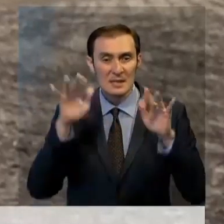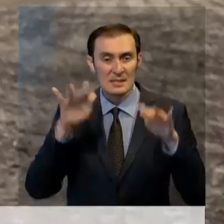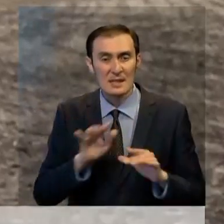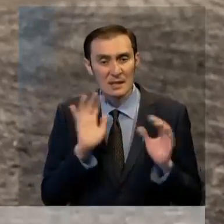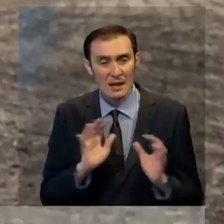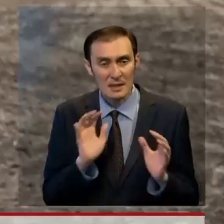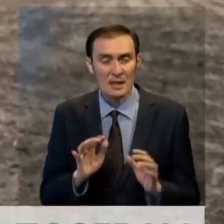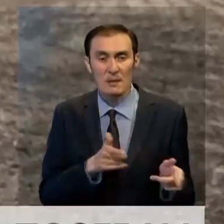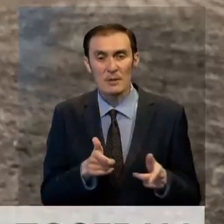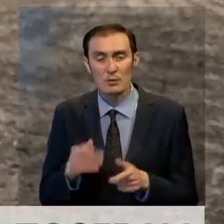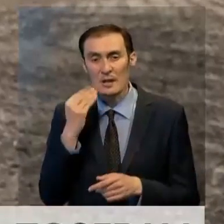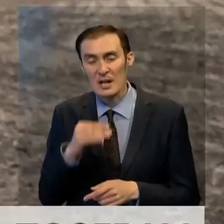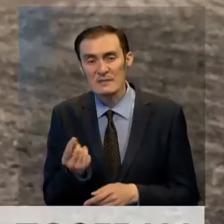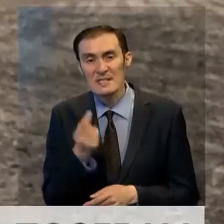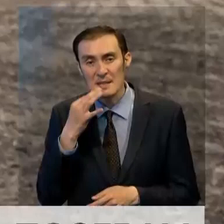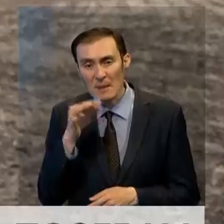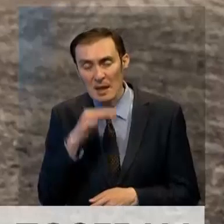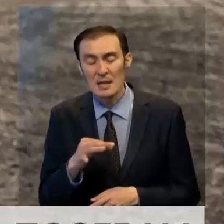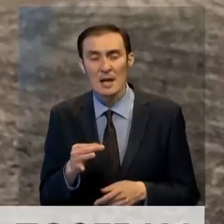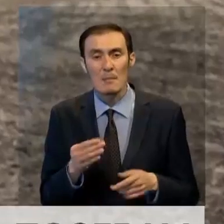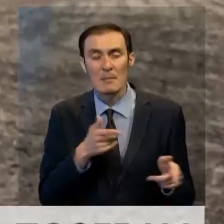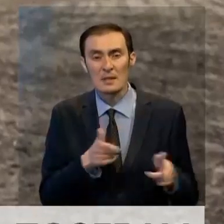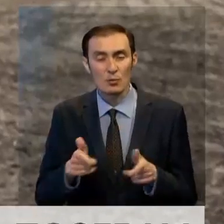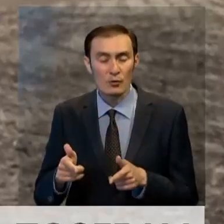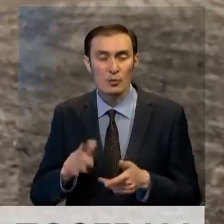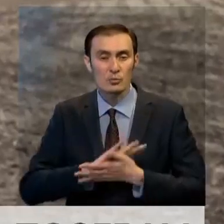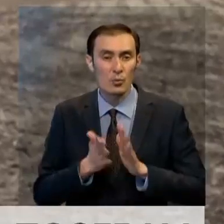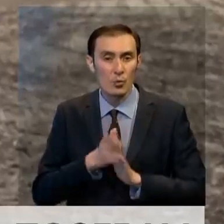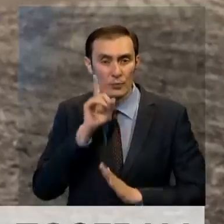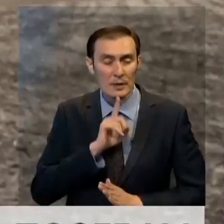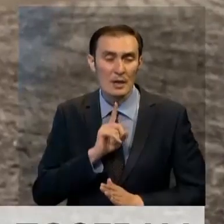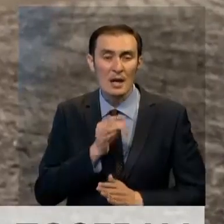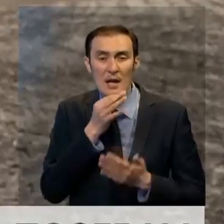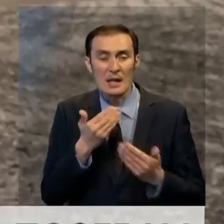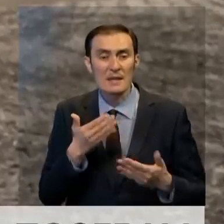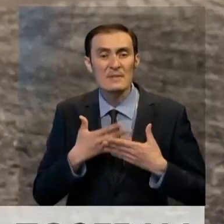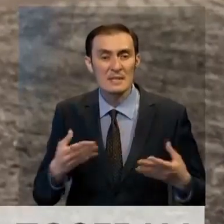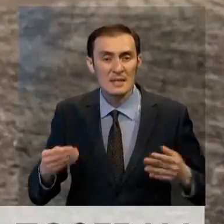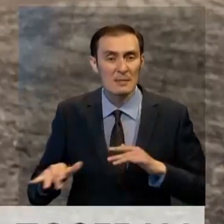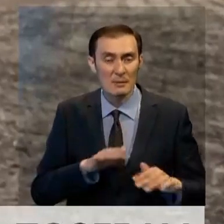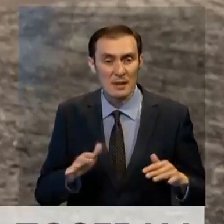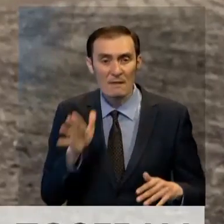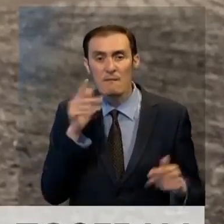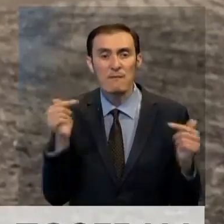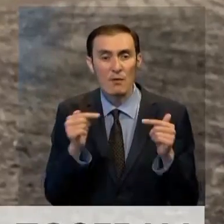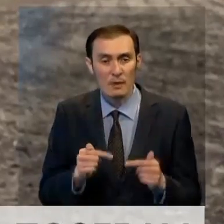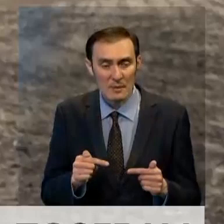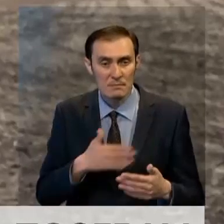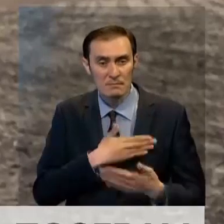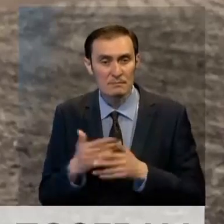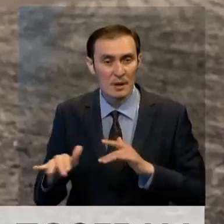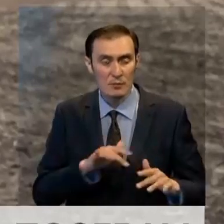снегозадержанием, подготовка качественных семян, подготовка качественного фона, ранневесенние мероприятия в свою очередь также 100%